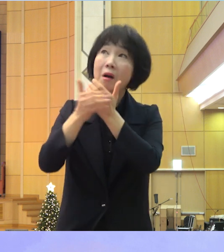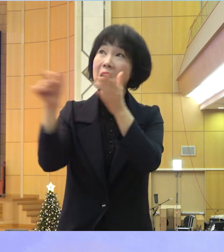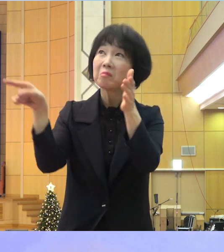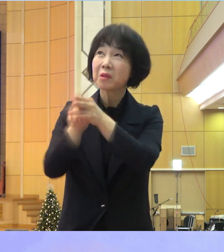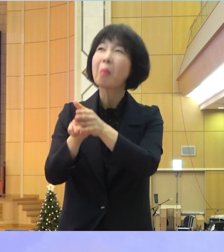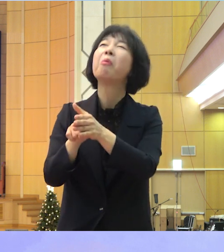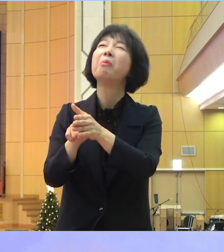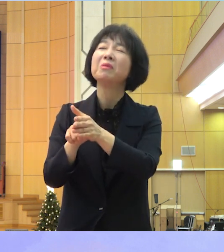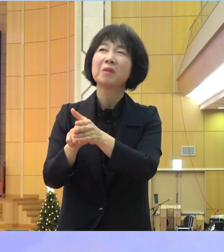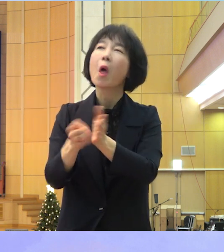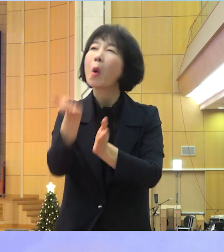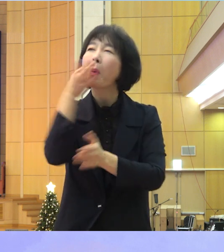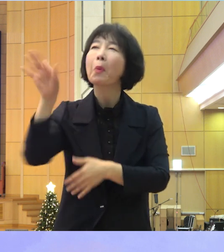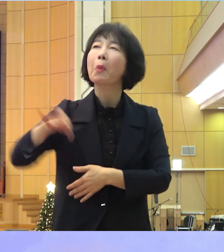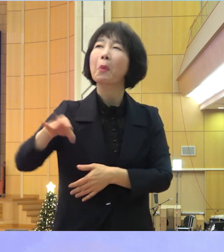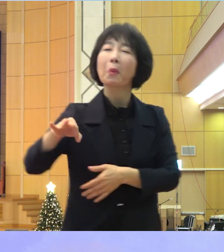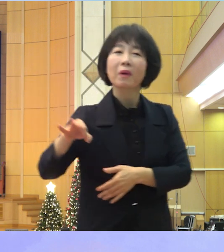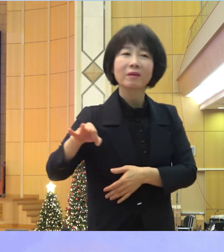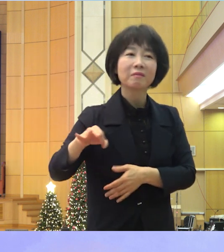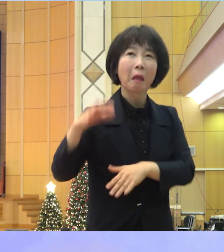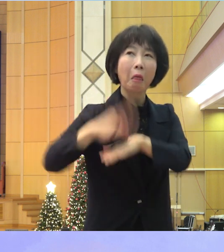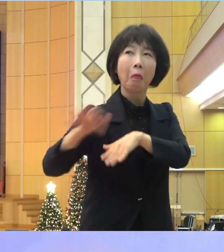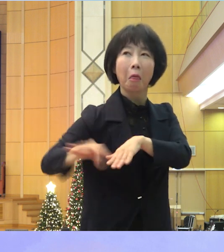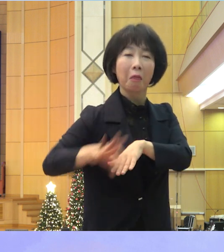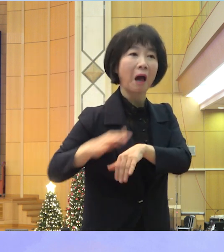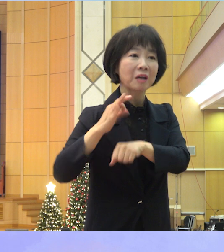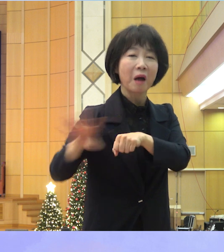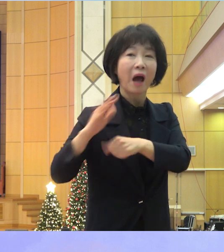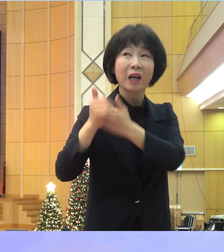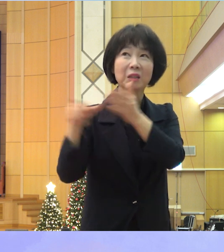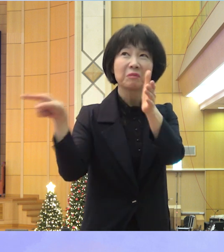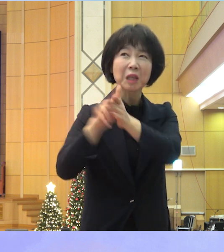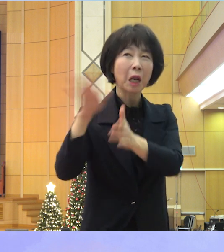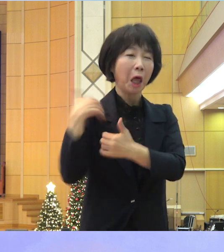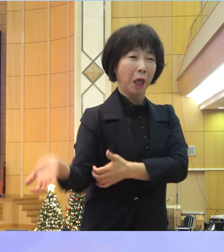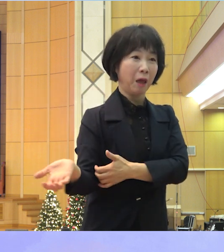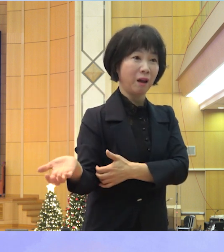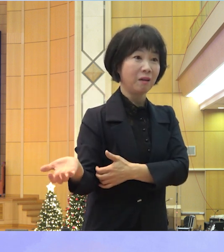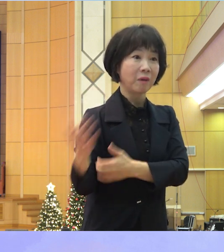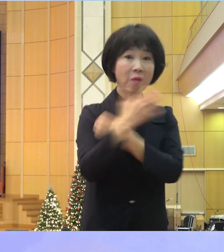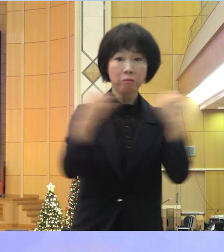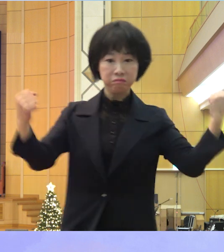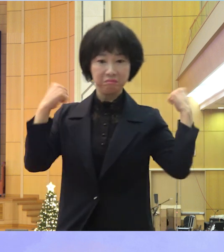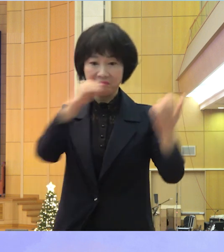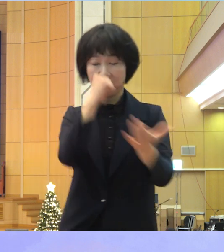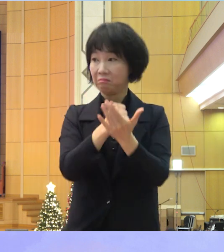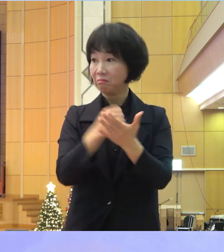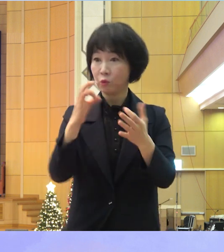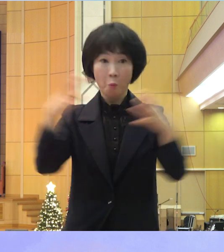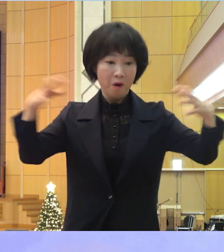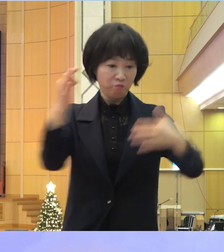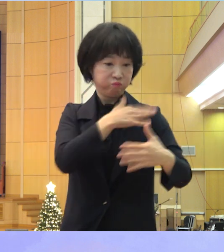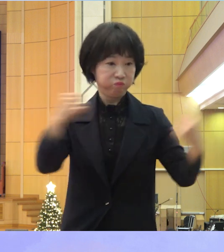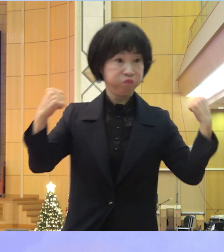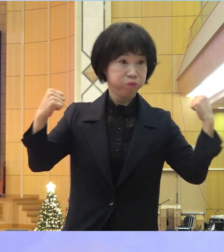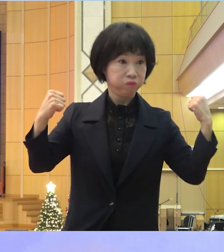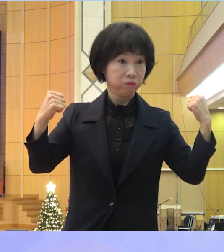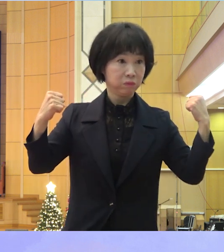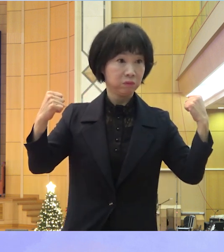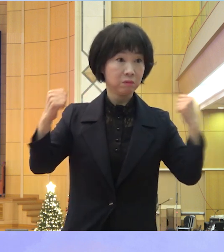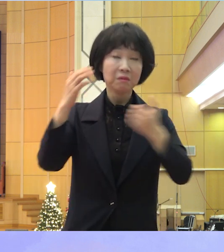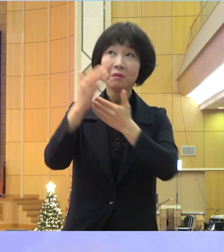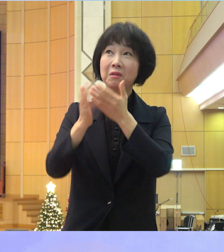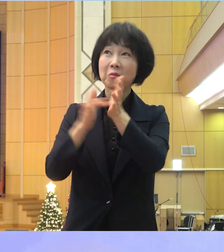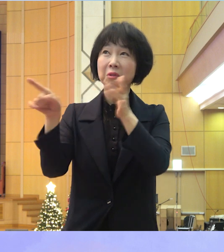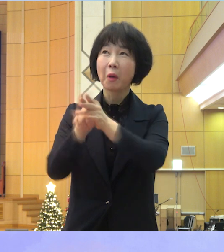하나님을 믿는다고 하더라도 형식적으로 믿었고 하나님 예배 드려도 형식적이었어요. 딱